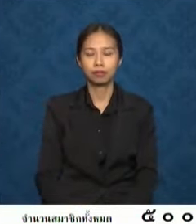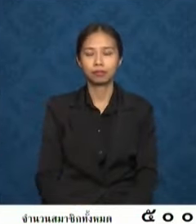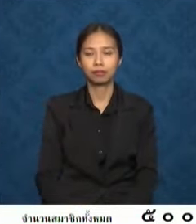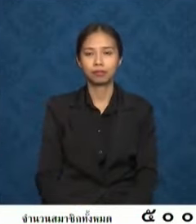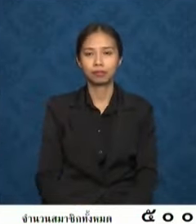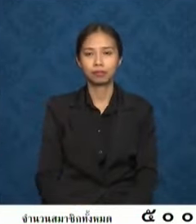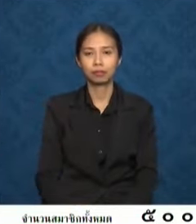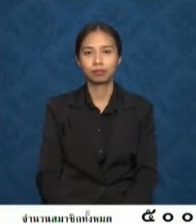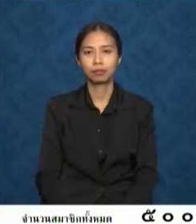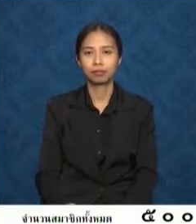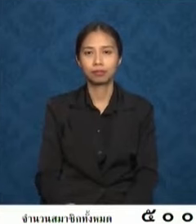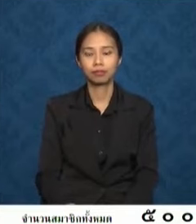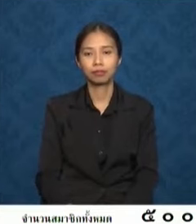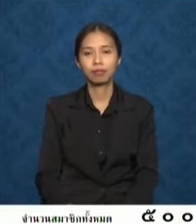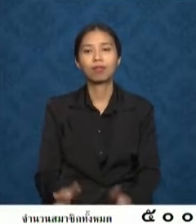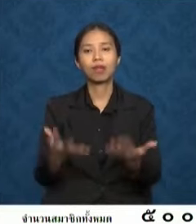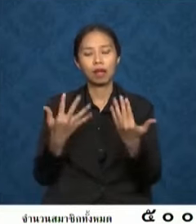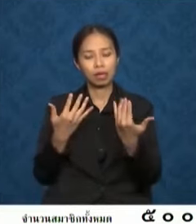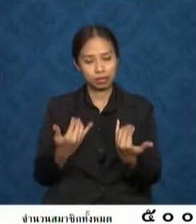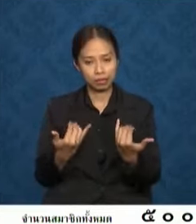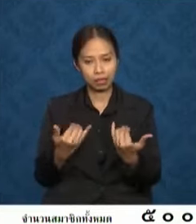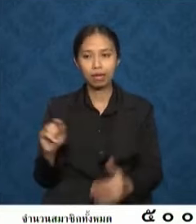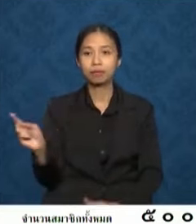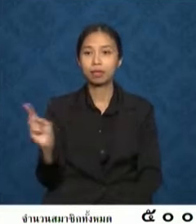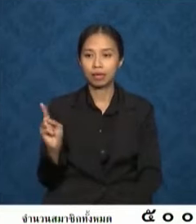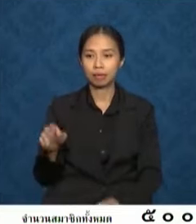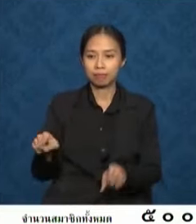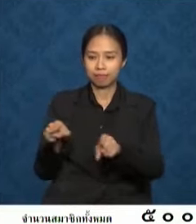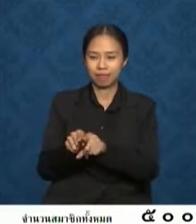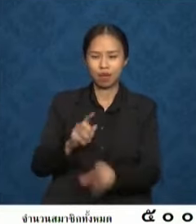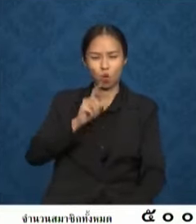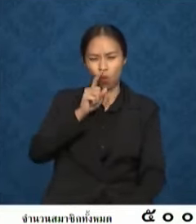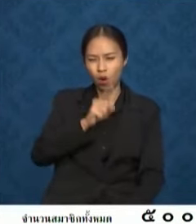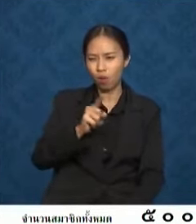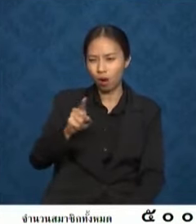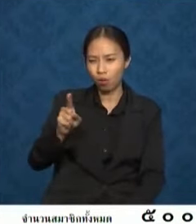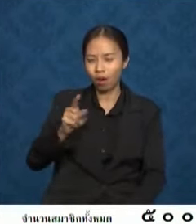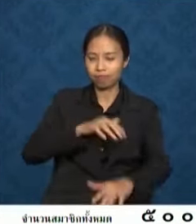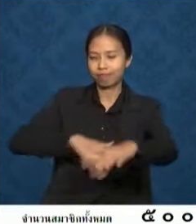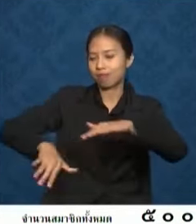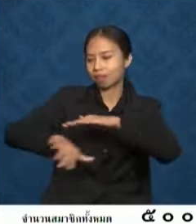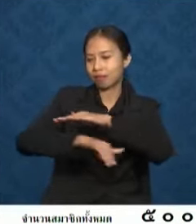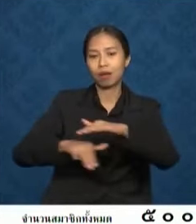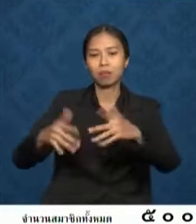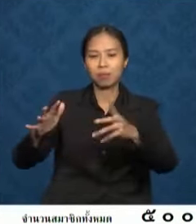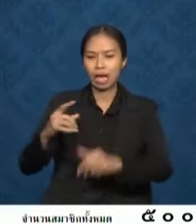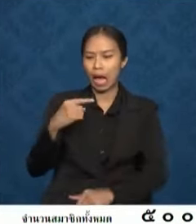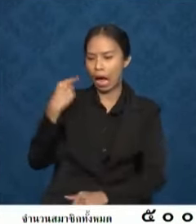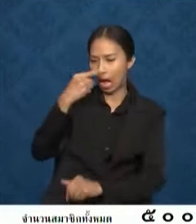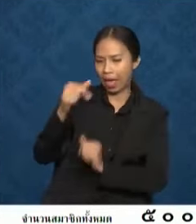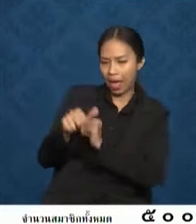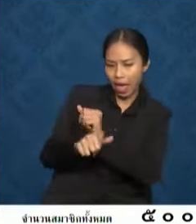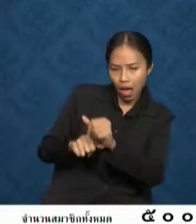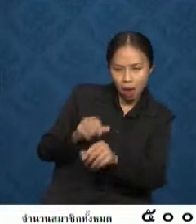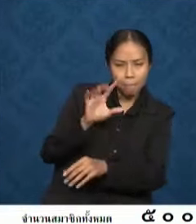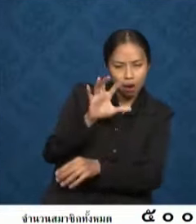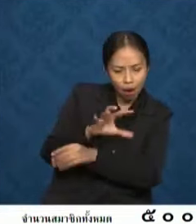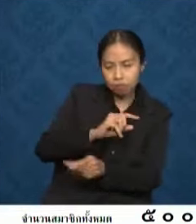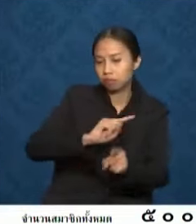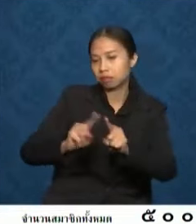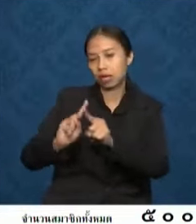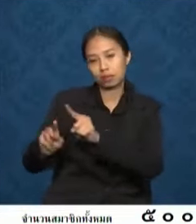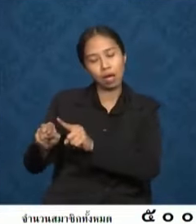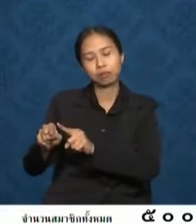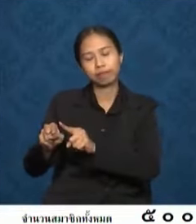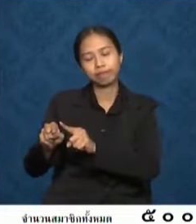มาแล้วเลิกได้แล้วครับกับการกล่าวหาเลื่อนลอยว่ามีคนนั้นคนนี้อยู่เบื้องหลังคำกล่าวหาใน